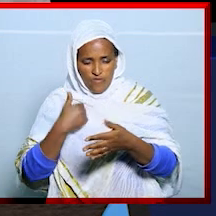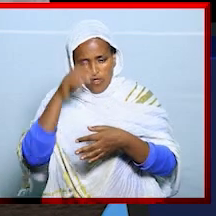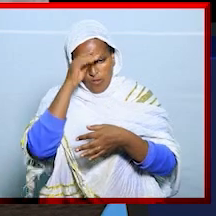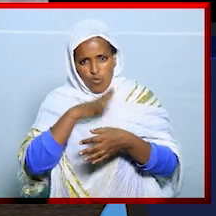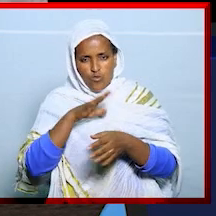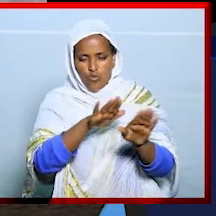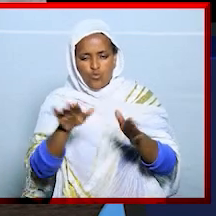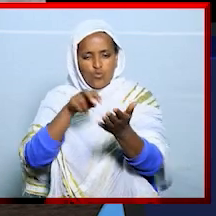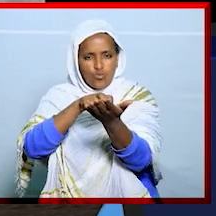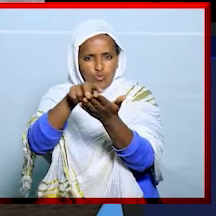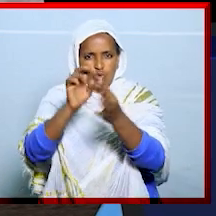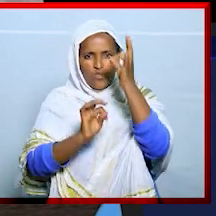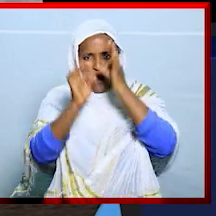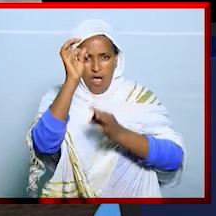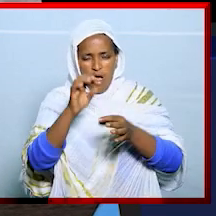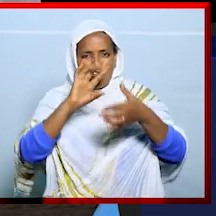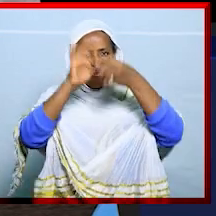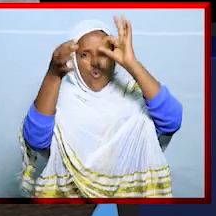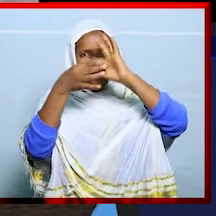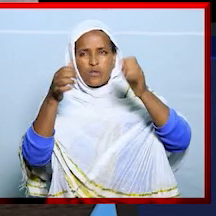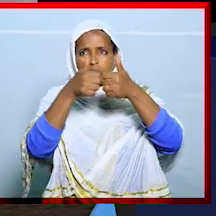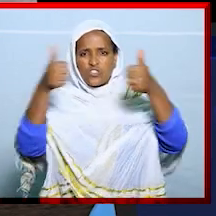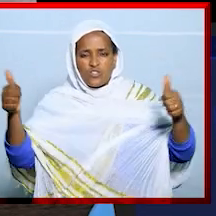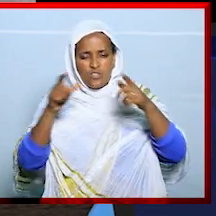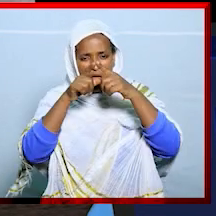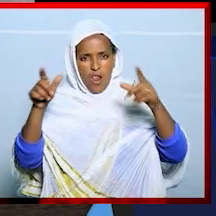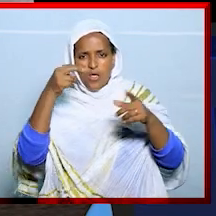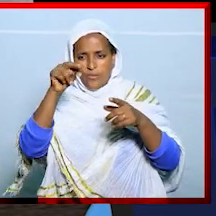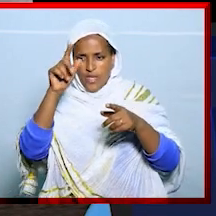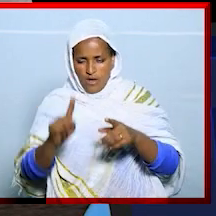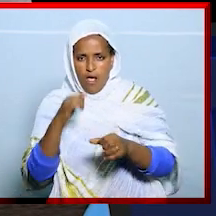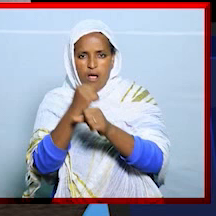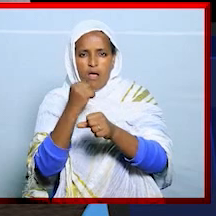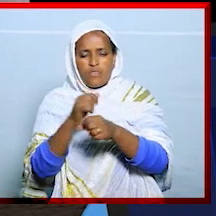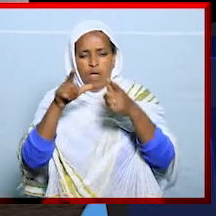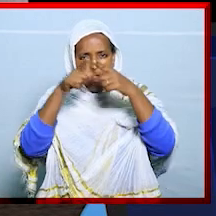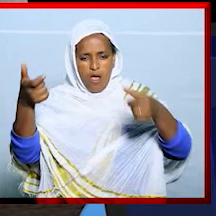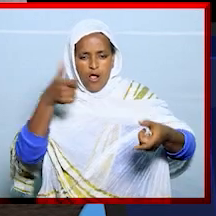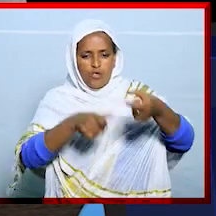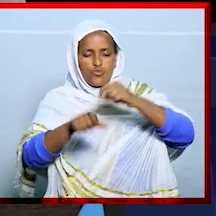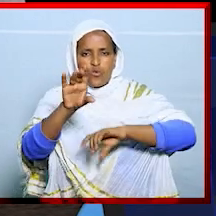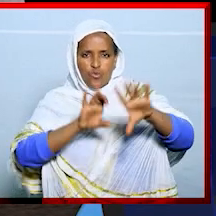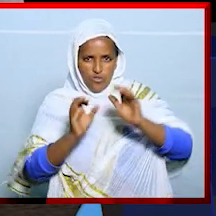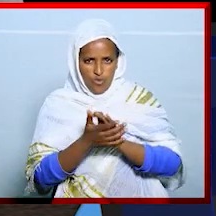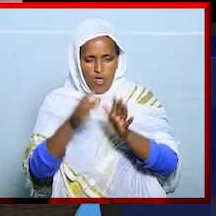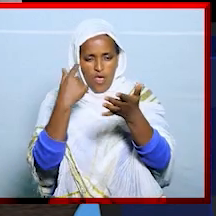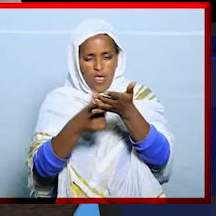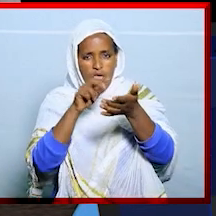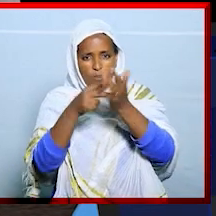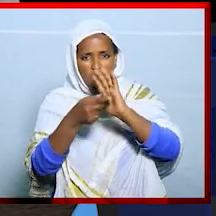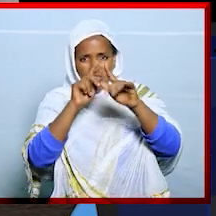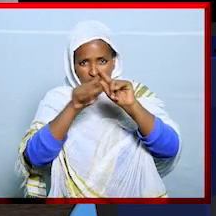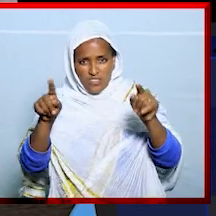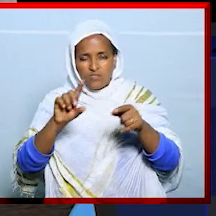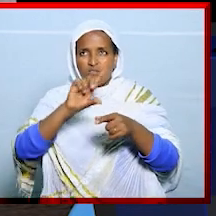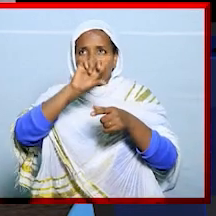በፊት በሰው ልጆች የጉዞ ታሪክ ከዋክብት እጅግ ታላቅ ሚና ተጫውተዋል፣ ታላቅ አስተዋጽኦ አድርገዋል። ይህ